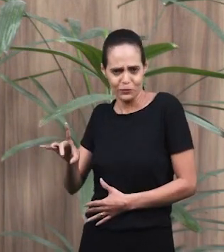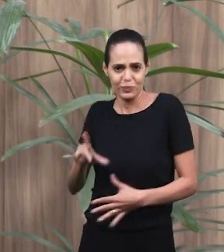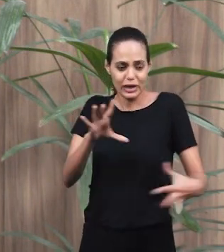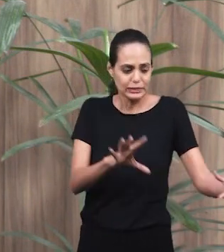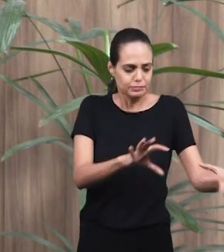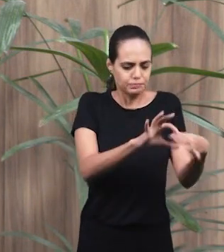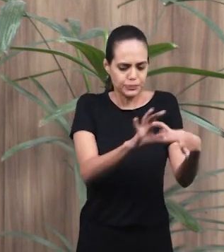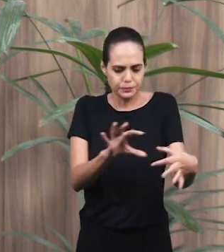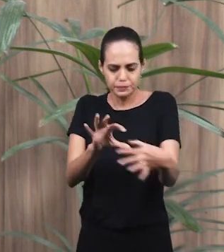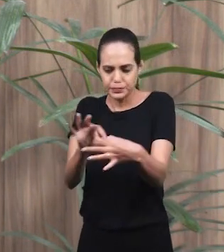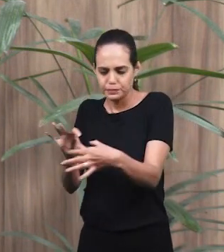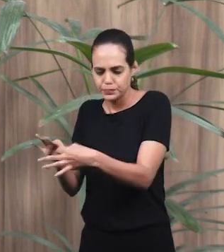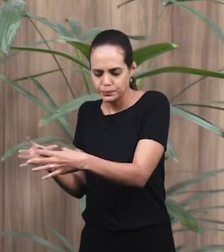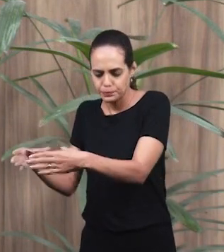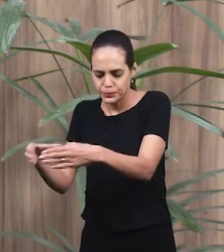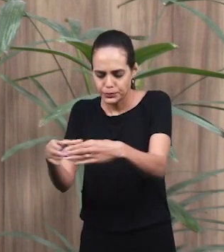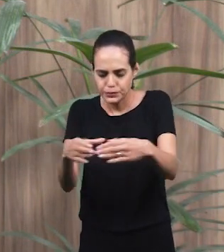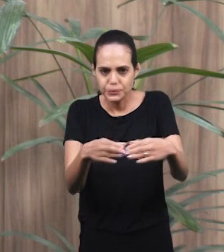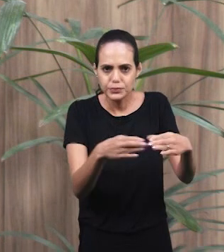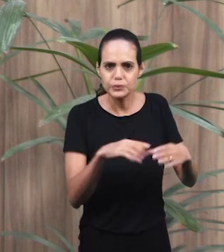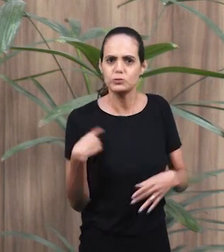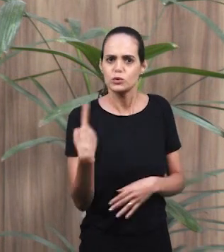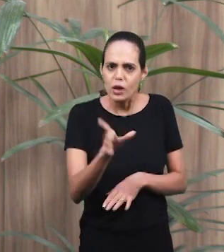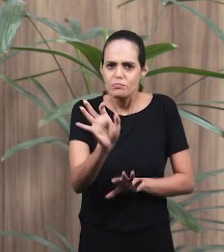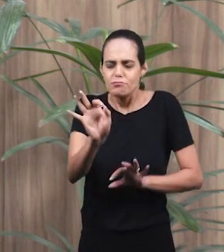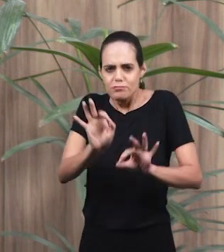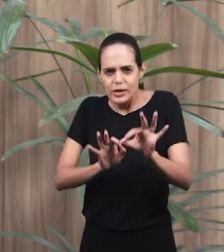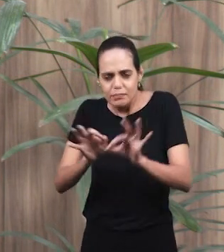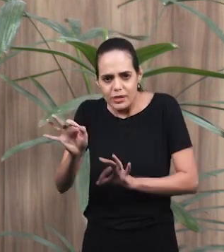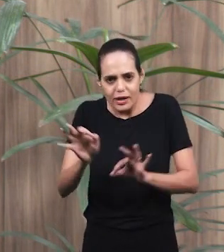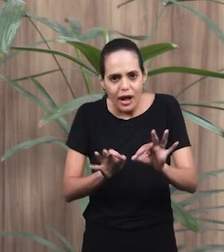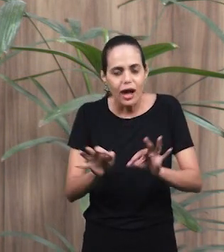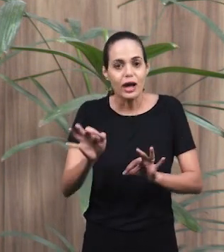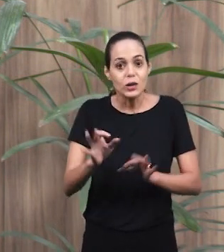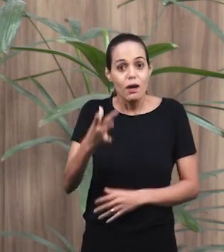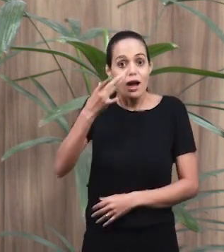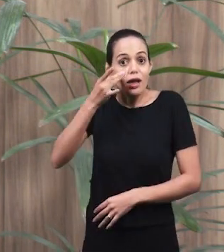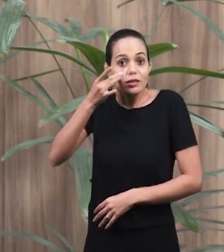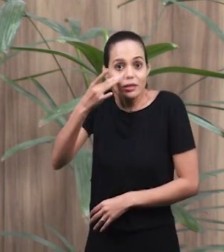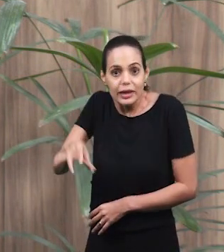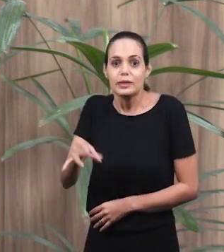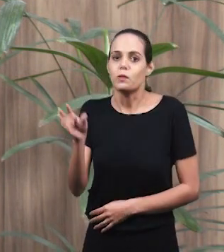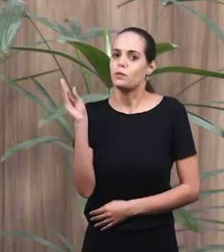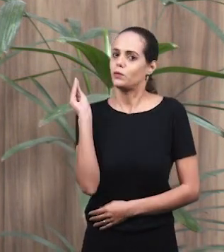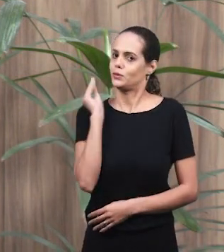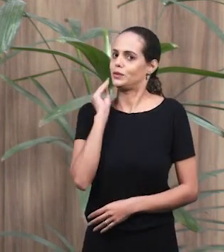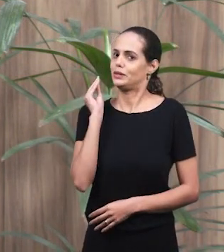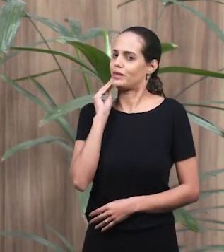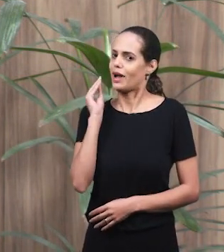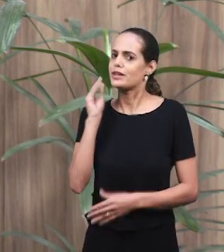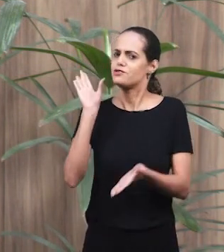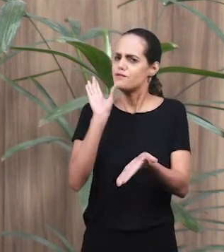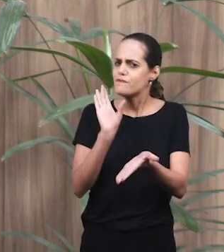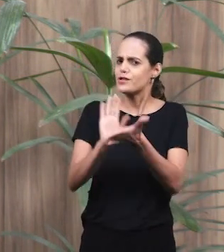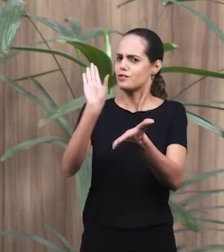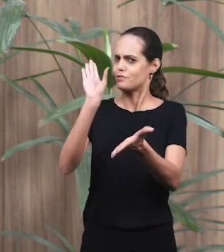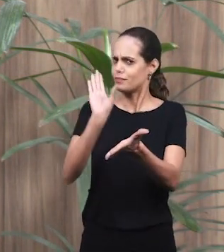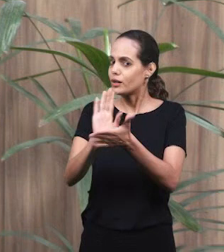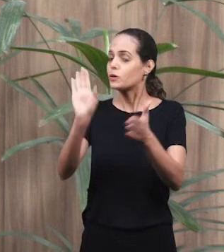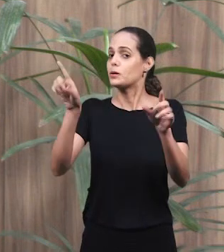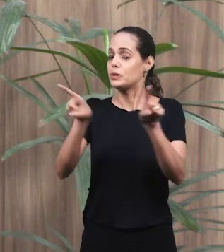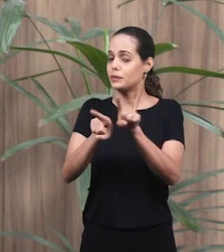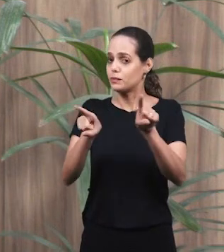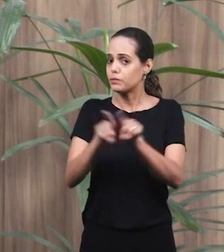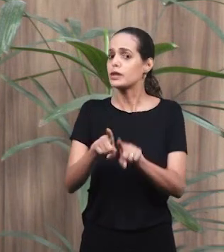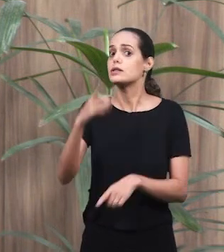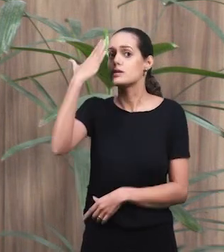que si important comme être préparé, c'est d'être attentif aux opportunités qui sont autour de notre désir